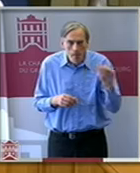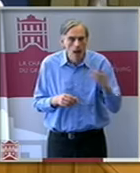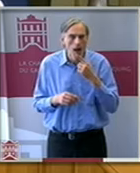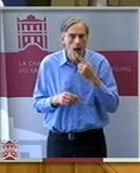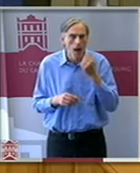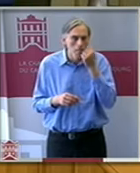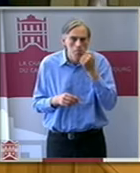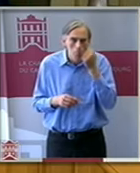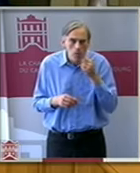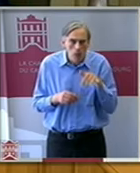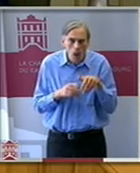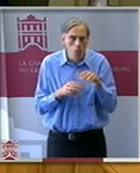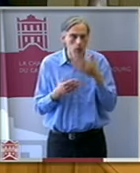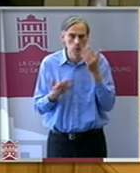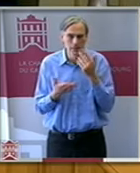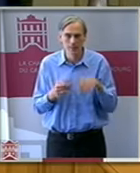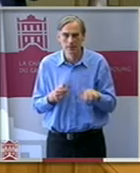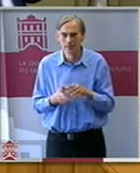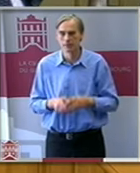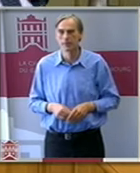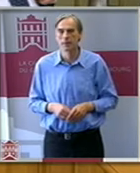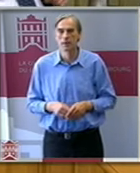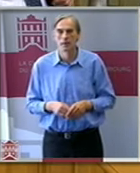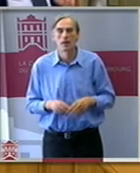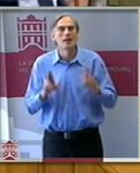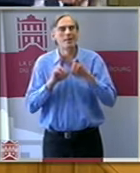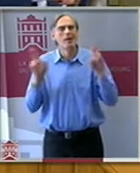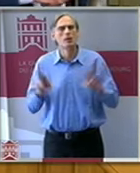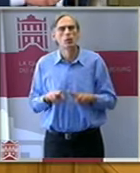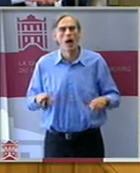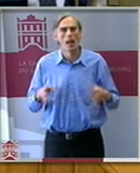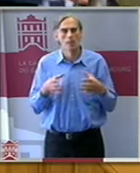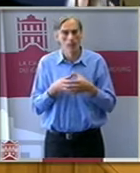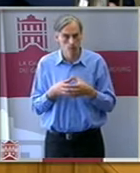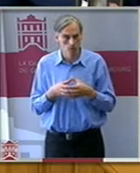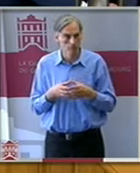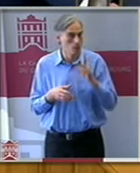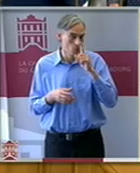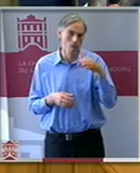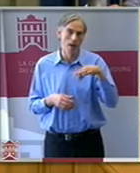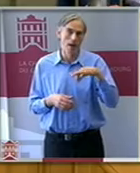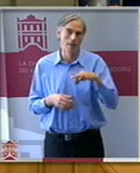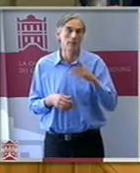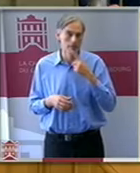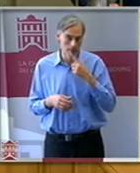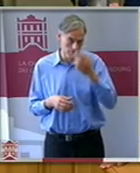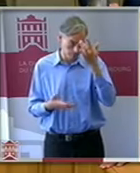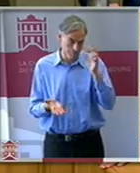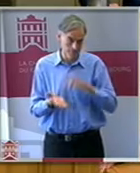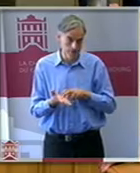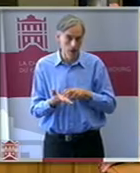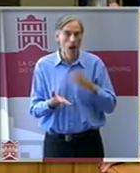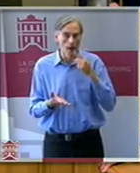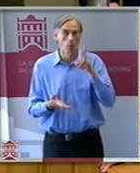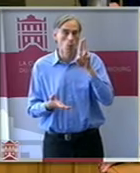kenne mich die Community International, die einzig legitim ist, das tun. Bon, davon aufgesehen, Herr Präsident, auch die ökonomischen Strukturen,